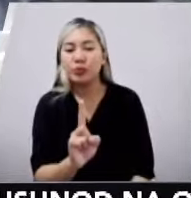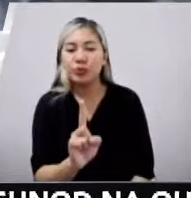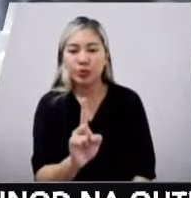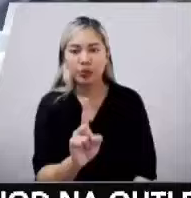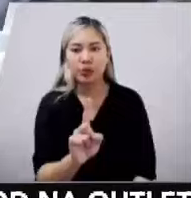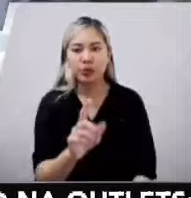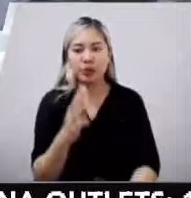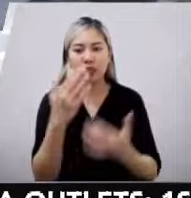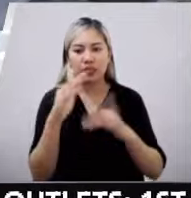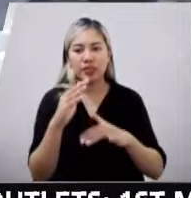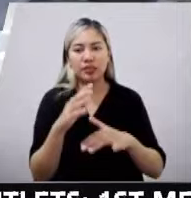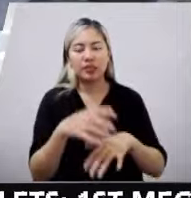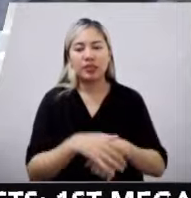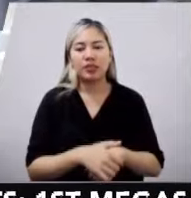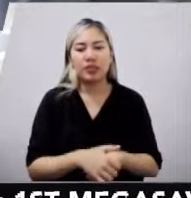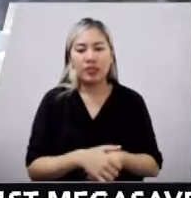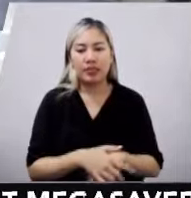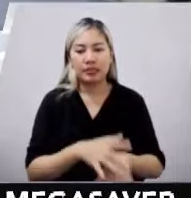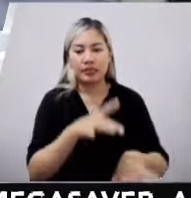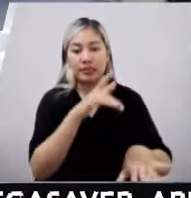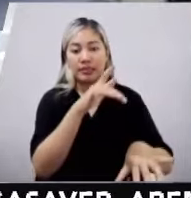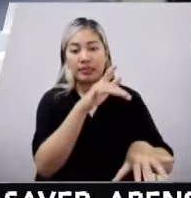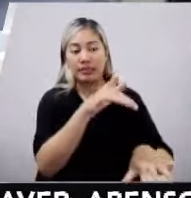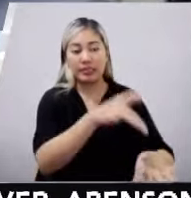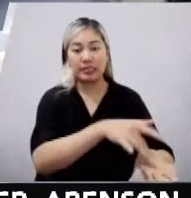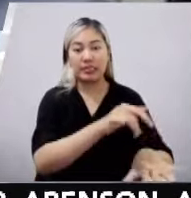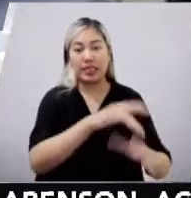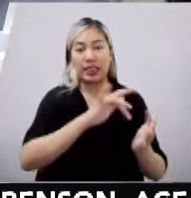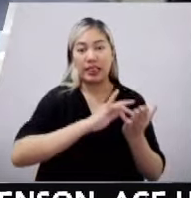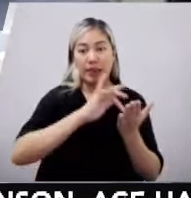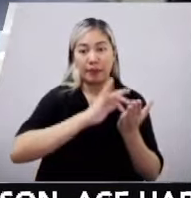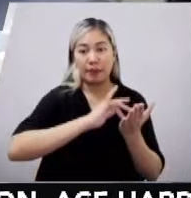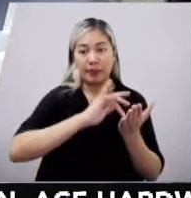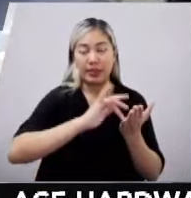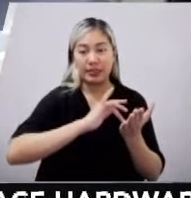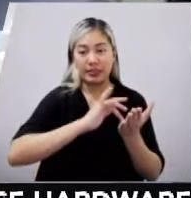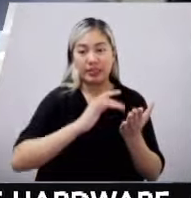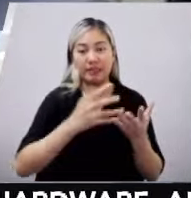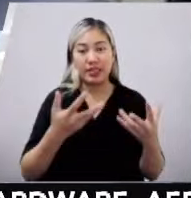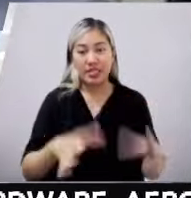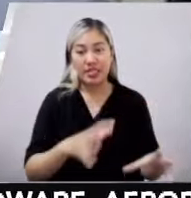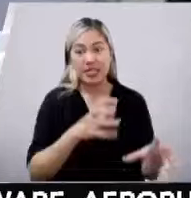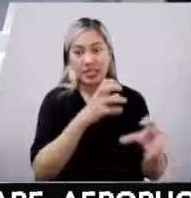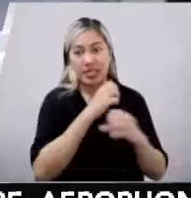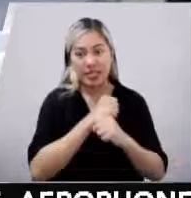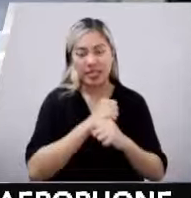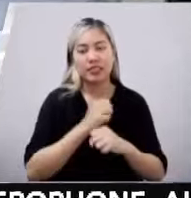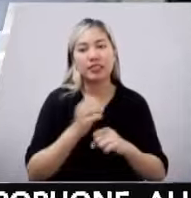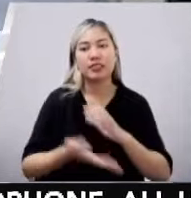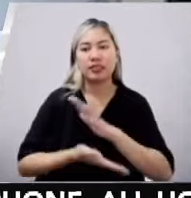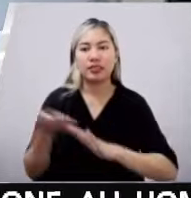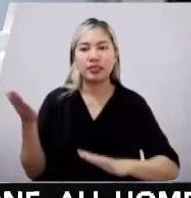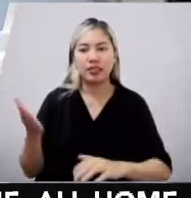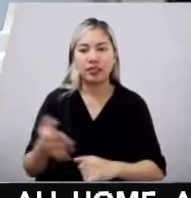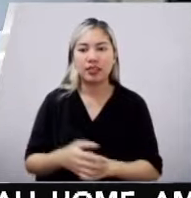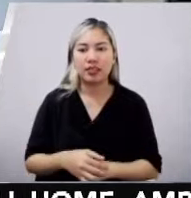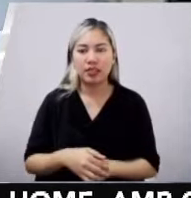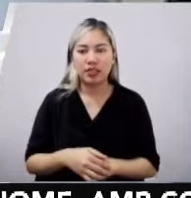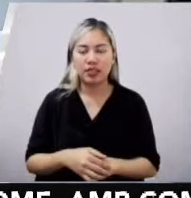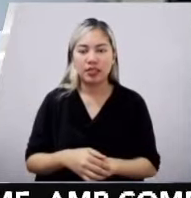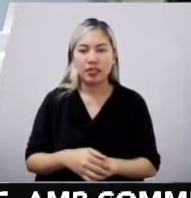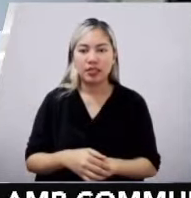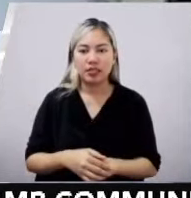ang tablet na nakalapag sa mesa. Nang maabot, umalis din kaagad ang suspect. Huli na nang malaman ng mga bantay